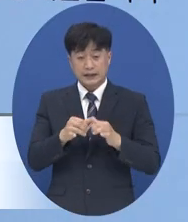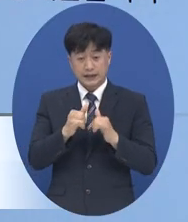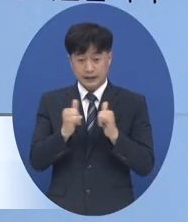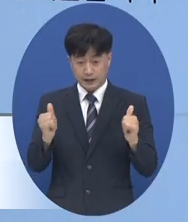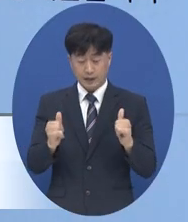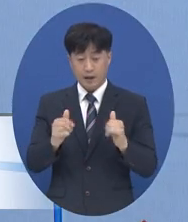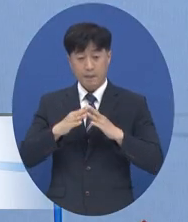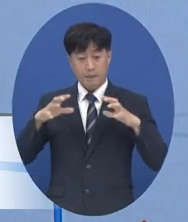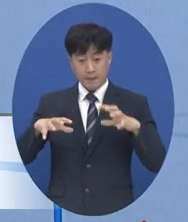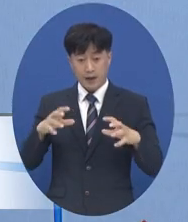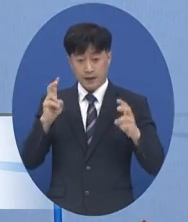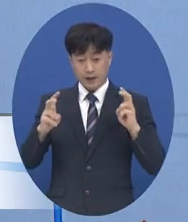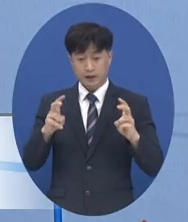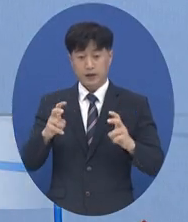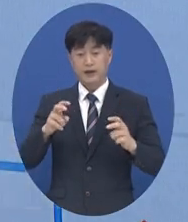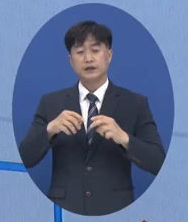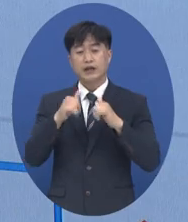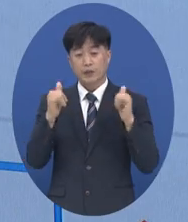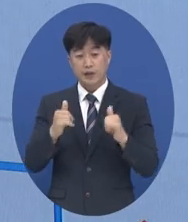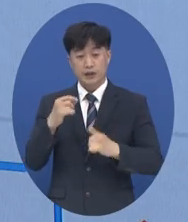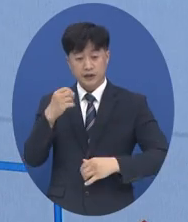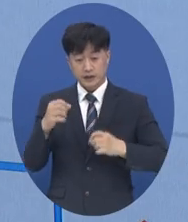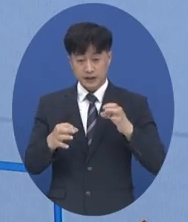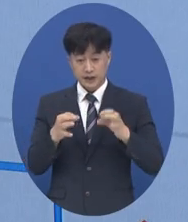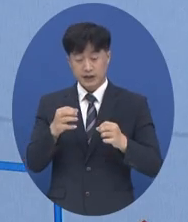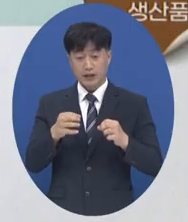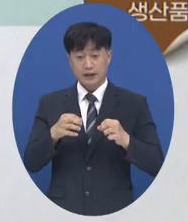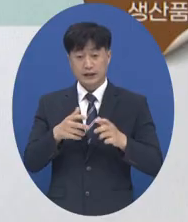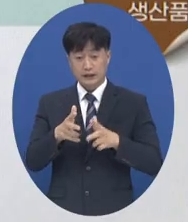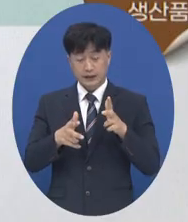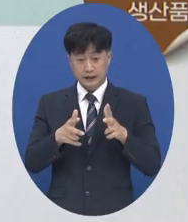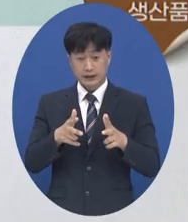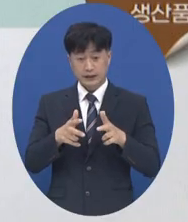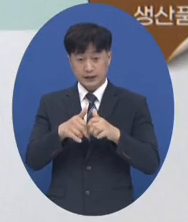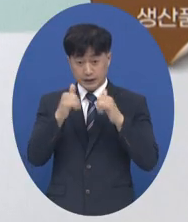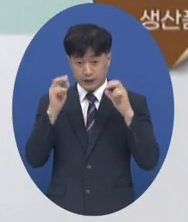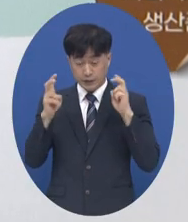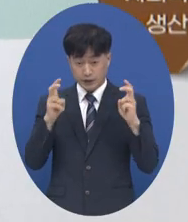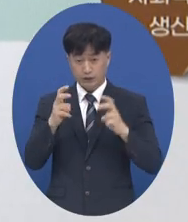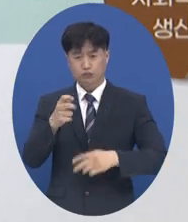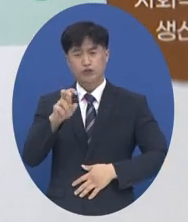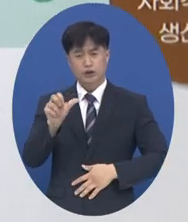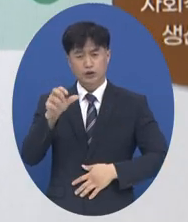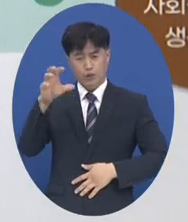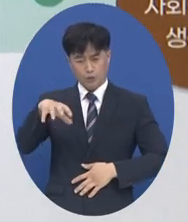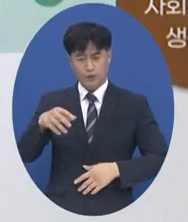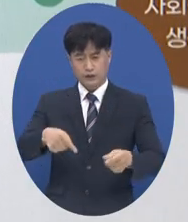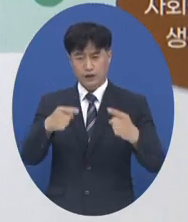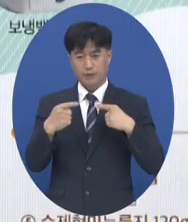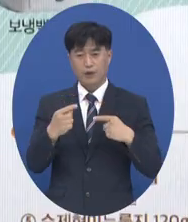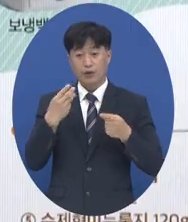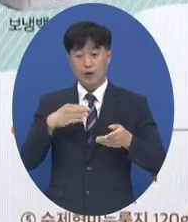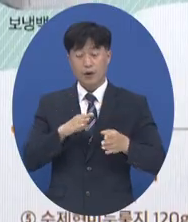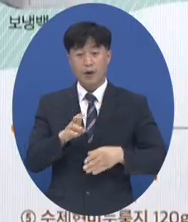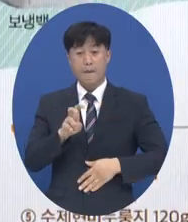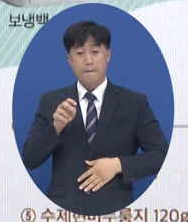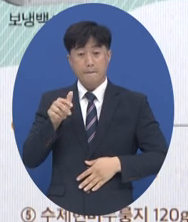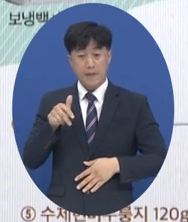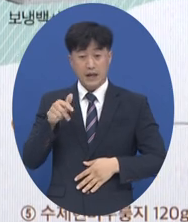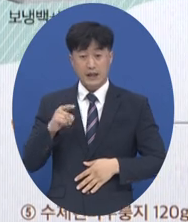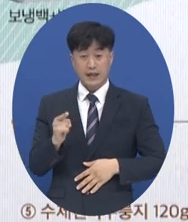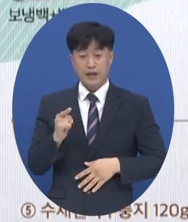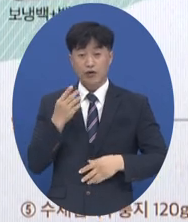사회적 기업 등 숨을 5곳이 참여하고 경기도 농수산 진흥원의 마켓 연기와 경기도 주식회사의 착착착 온라인